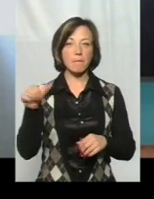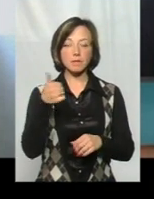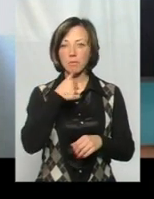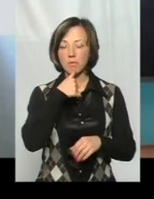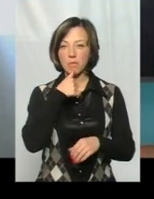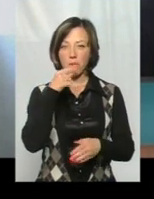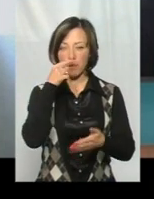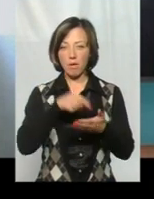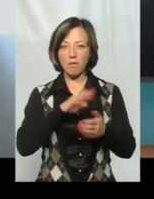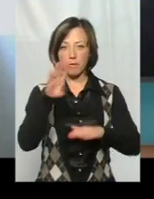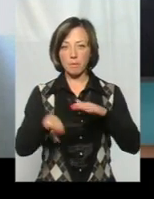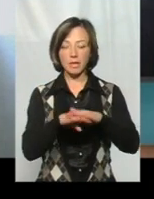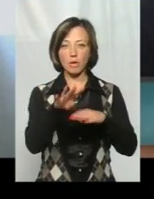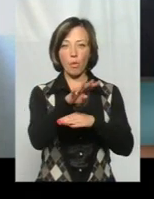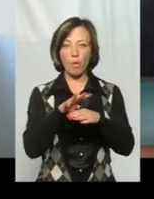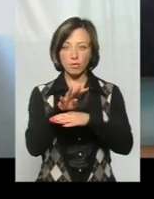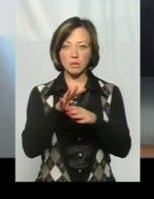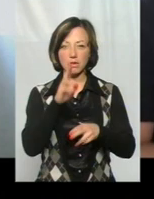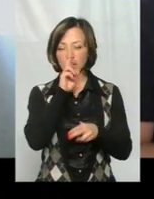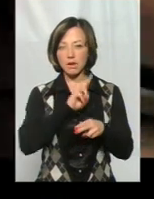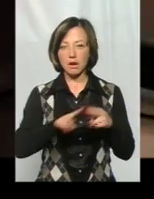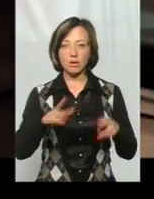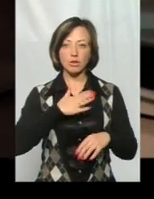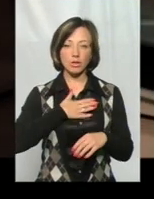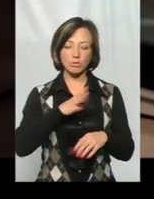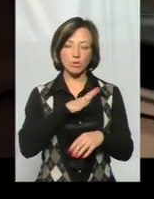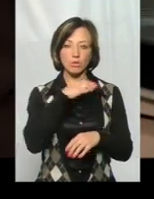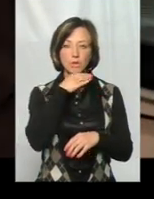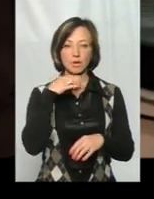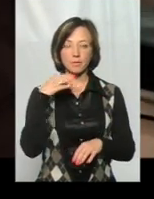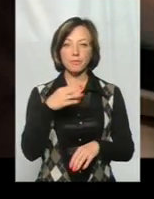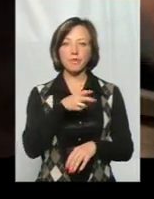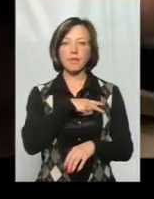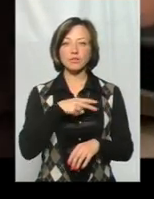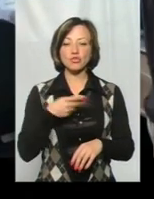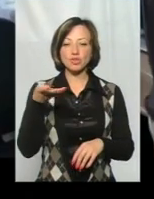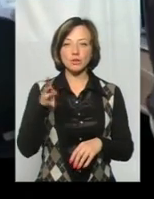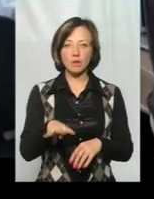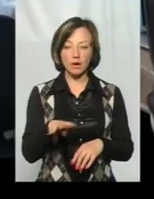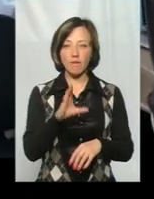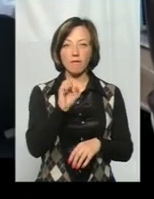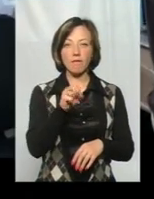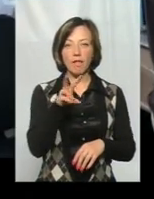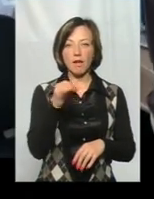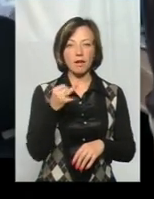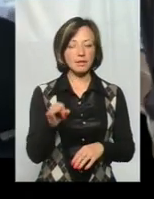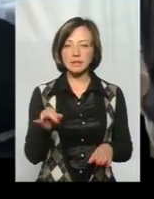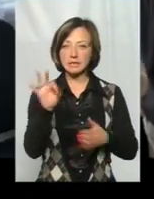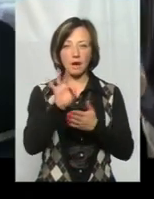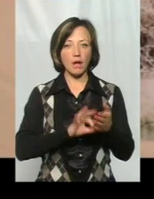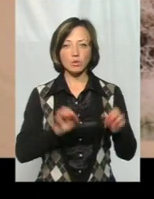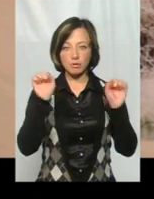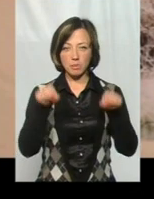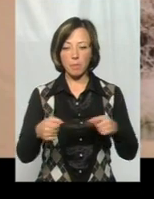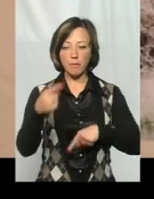обстріли і там і бачив втрат багато наших. Володар чотирьох відзнак, Валерій не одразу зміг повернутися до мирного